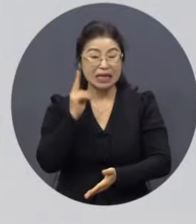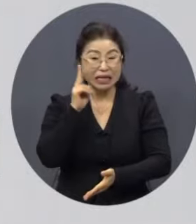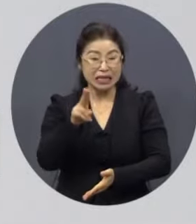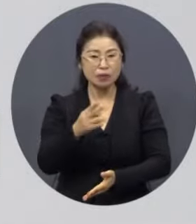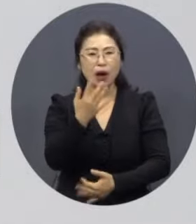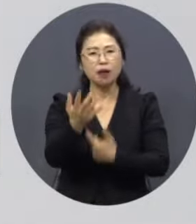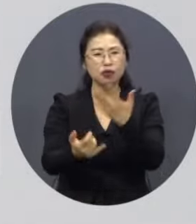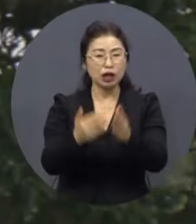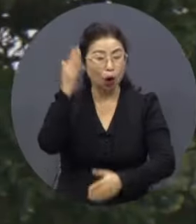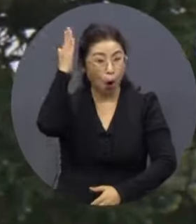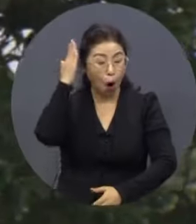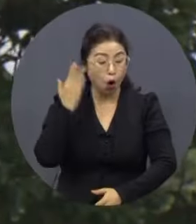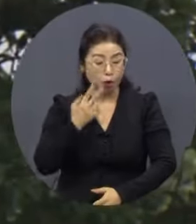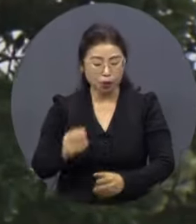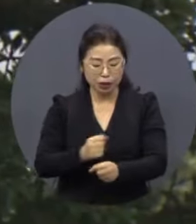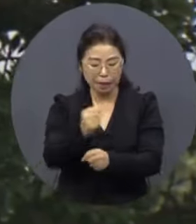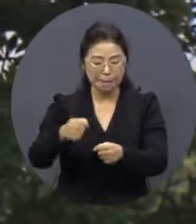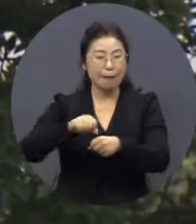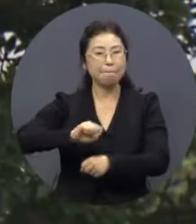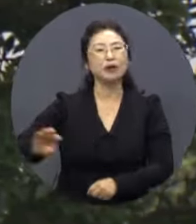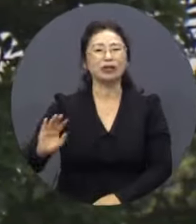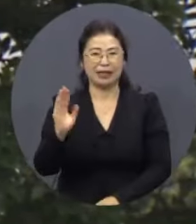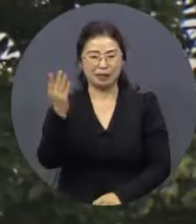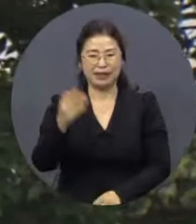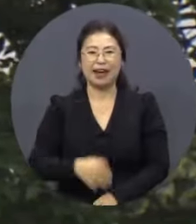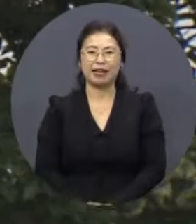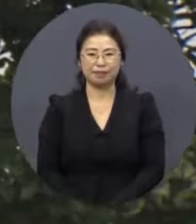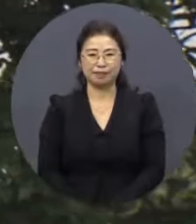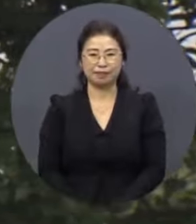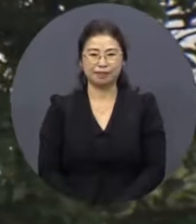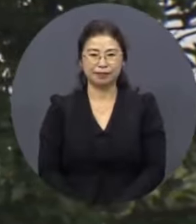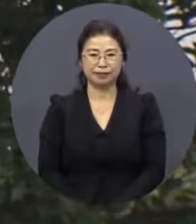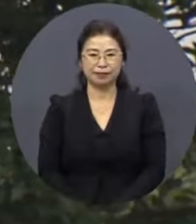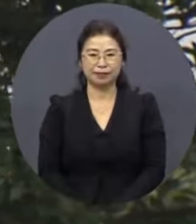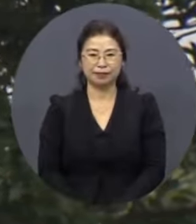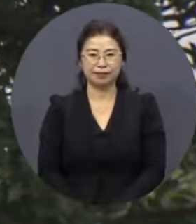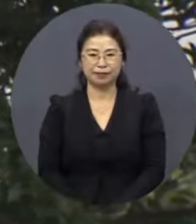태우거나 검은색으로 감싸서 폐기해야 합니다. MBC 뉴스 이따금입니다.